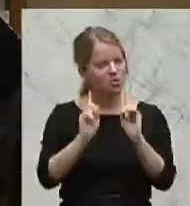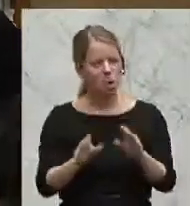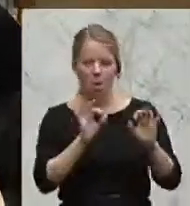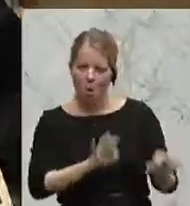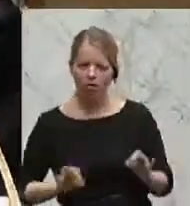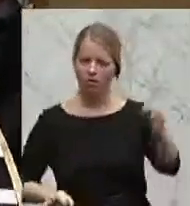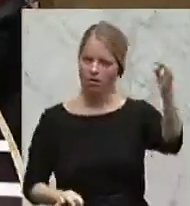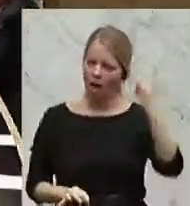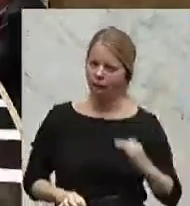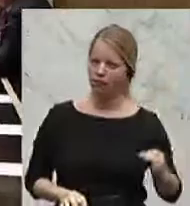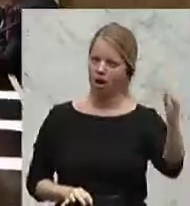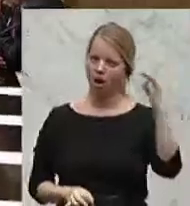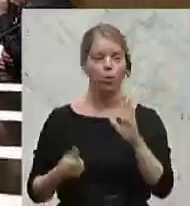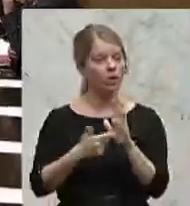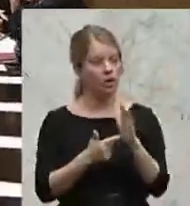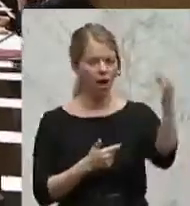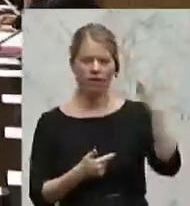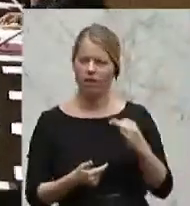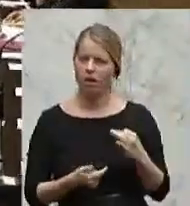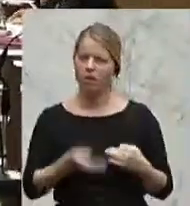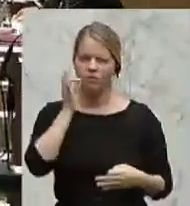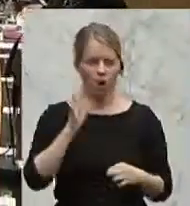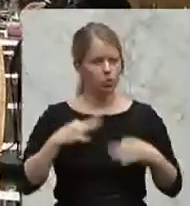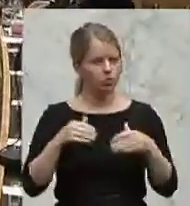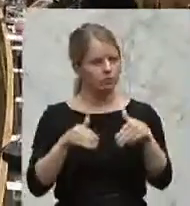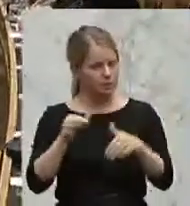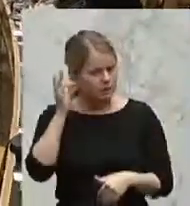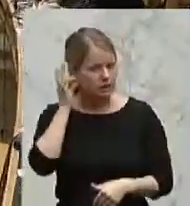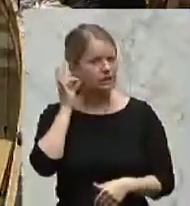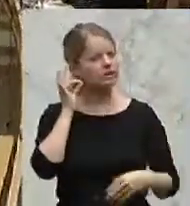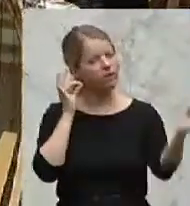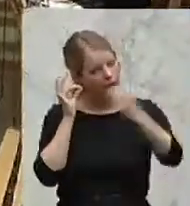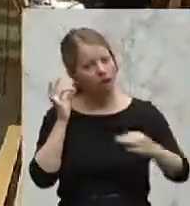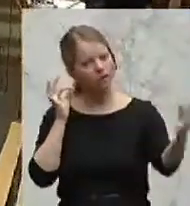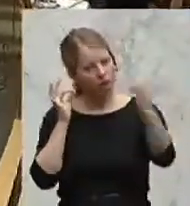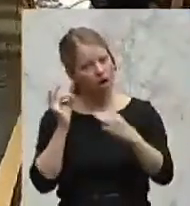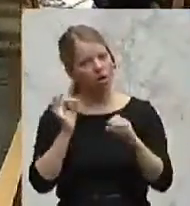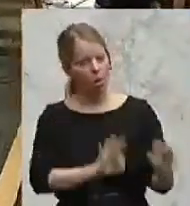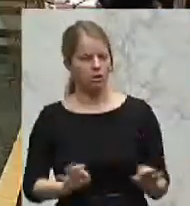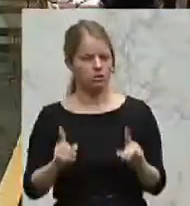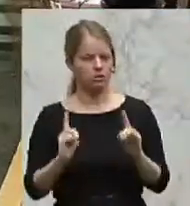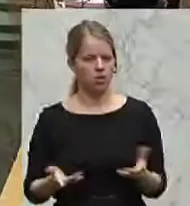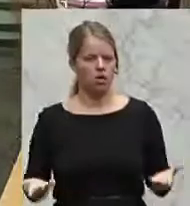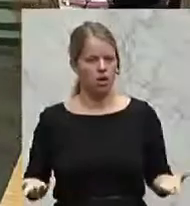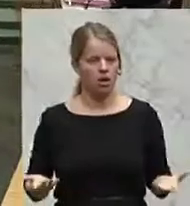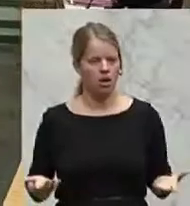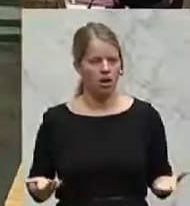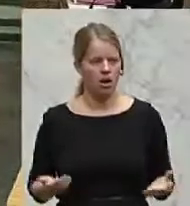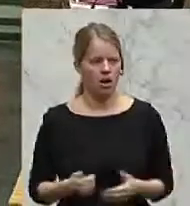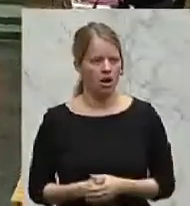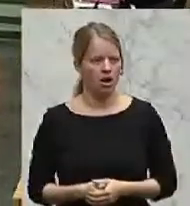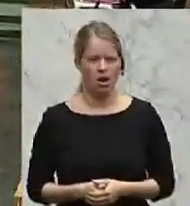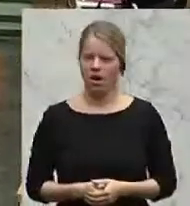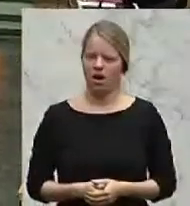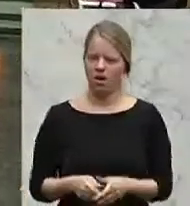geben können. Auch eine dringliche Anfrage an die Frau Gesundheitsministerin hätten Sie stellen können. Allerdings dann ein bisschen